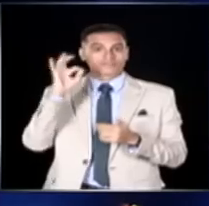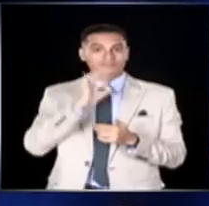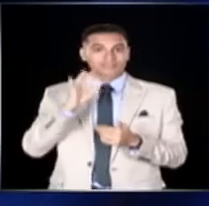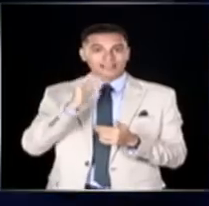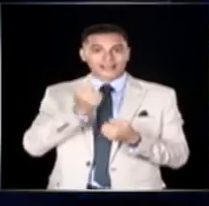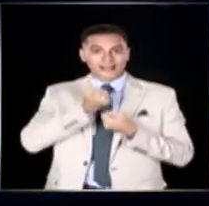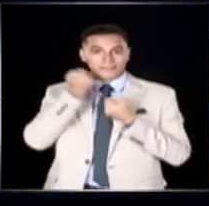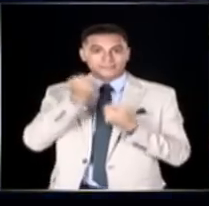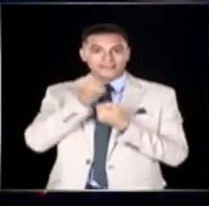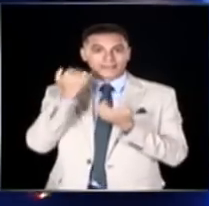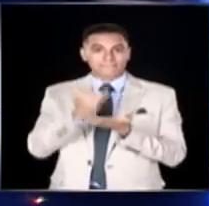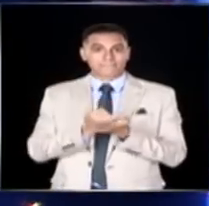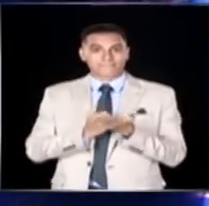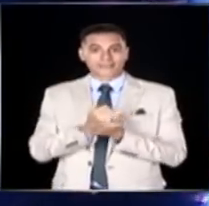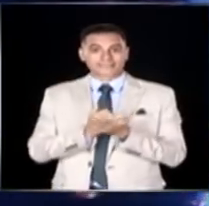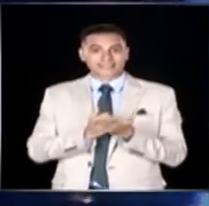بنين.